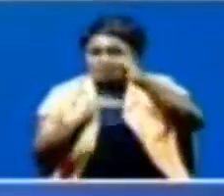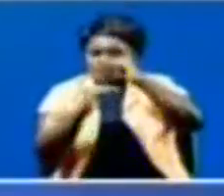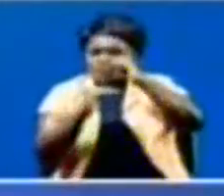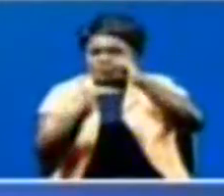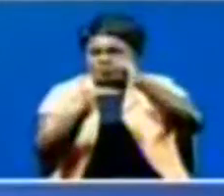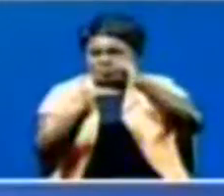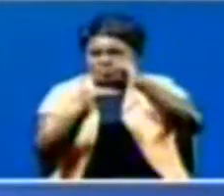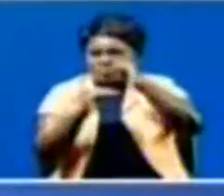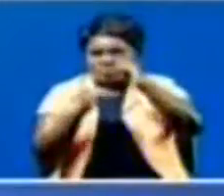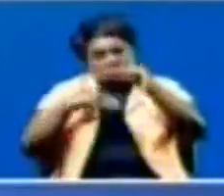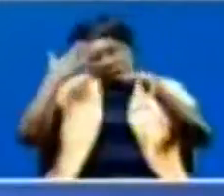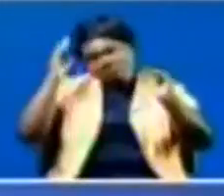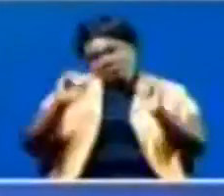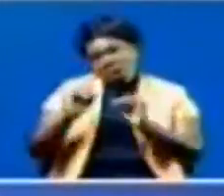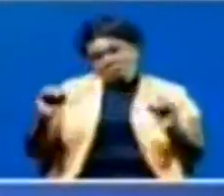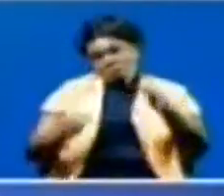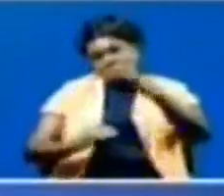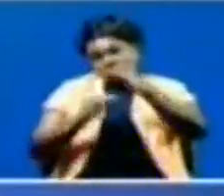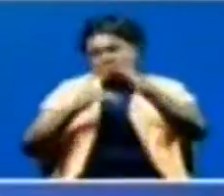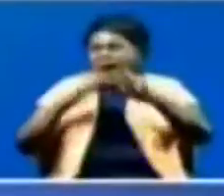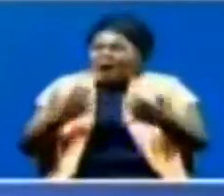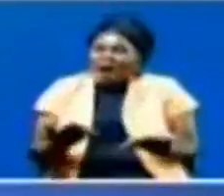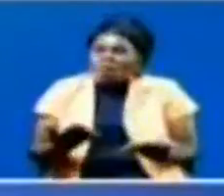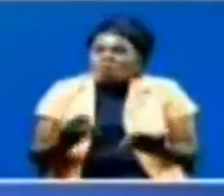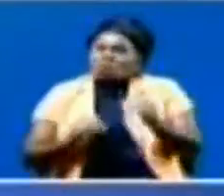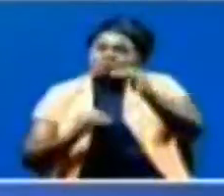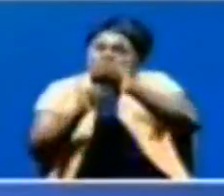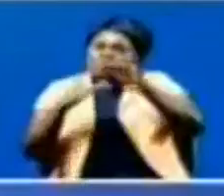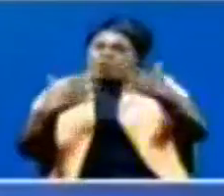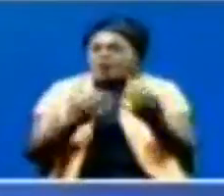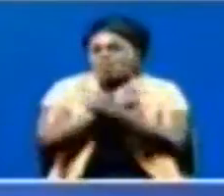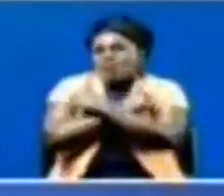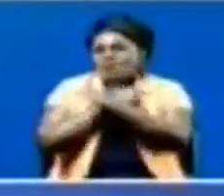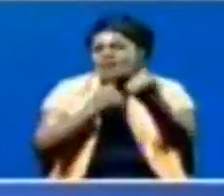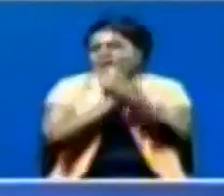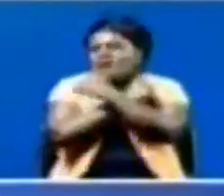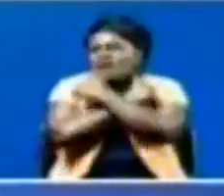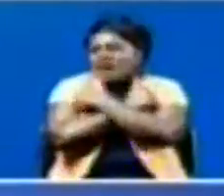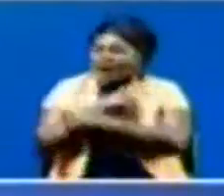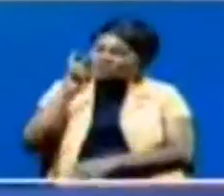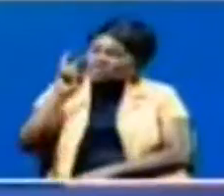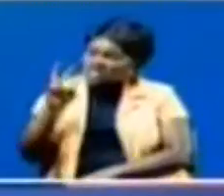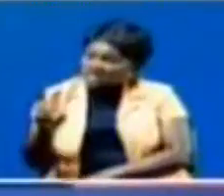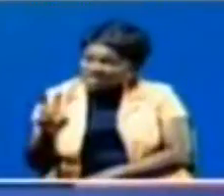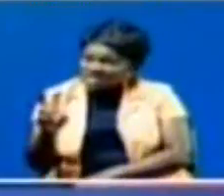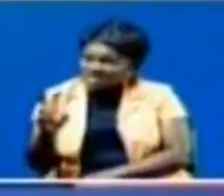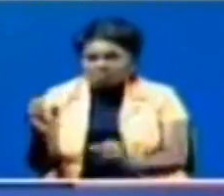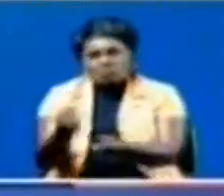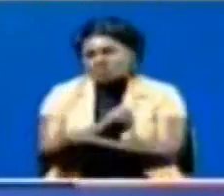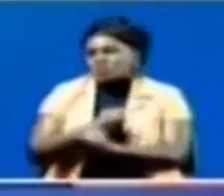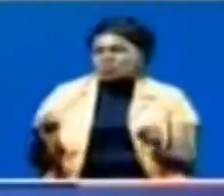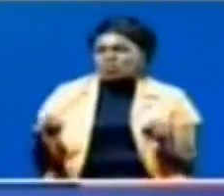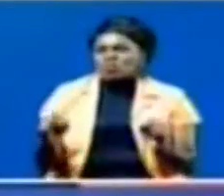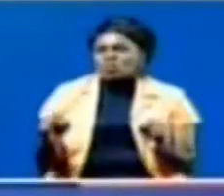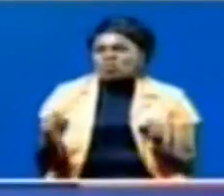Mapenzi. Mimi siji kama mapenzi yana kipimo, maana yake utapimaje mapenzi sasa? Mhm. Maana yake mapenzi si kitu ambacho nakiona kwamba naweza